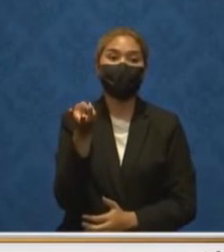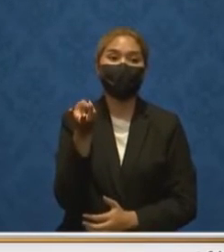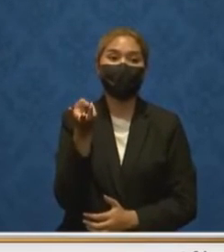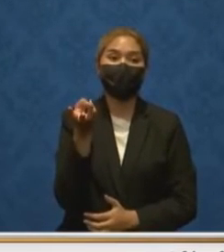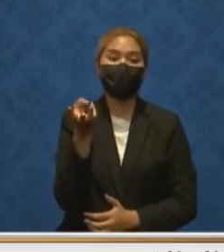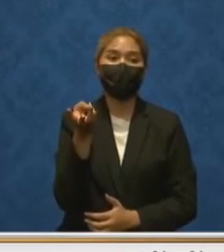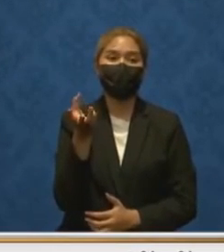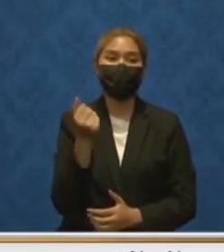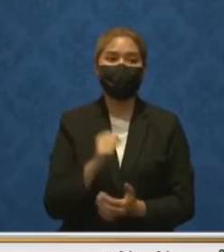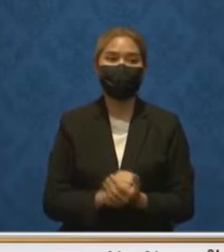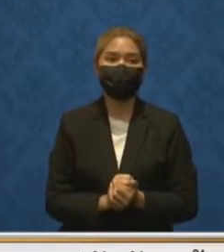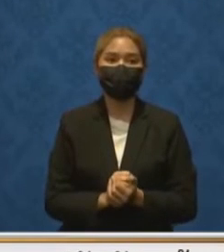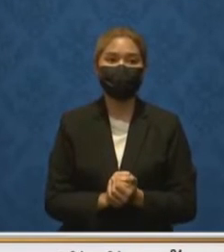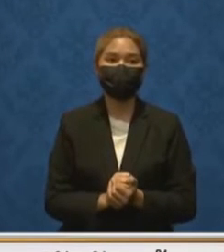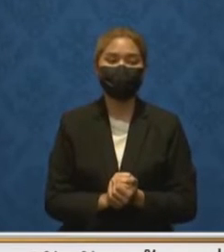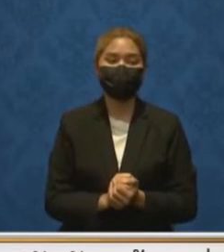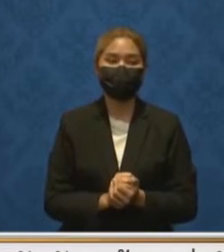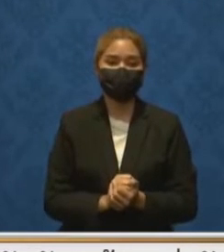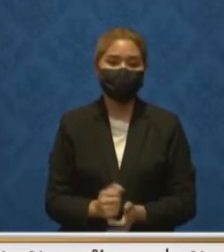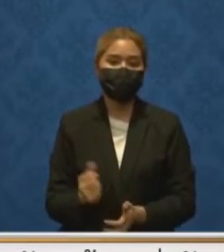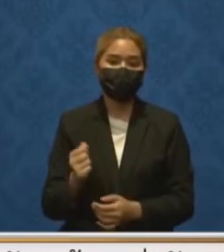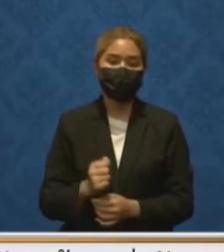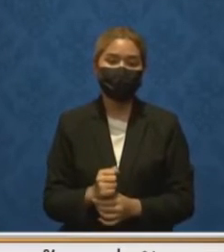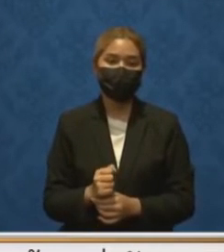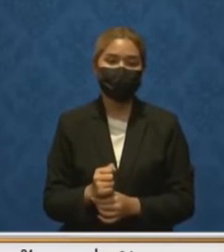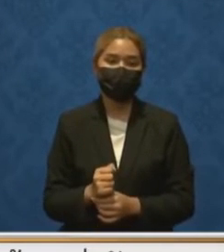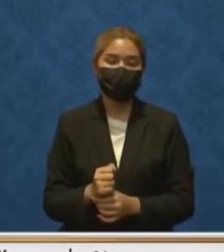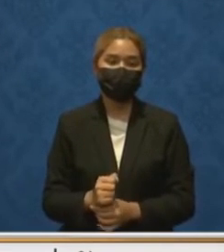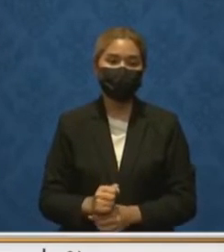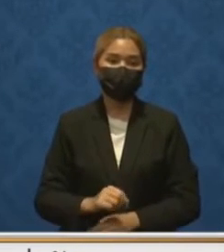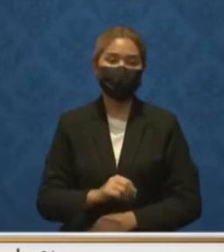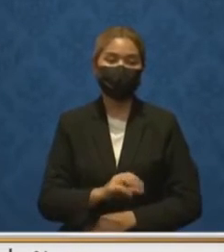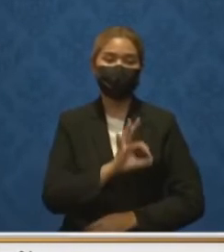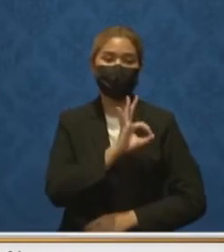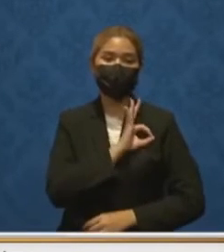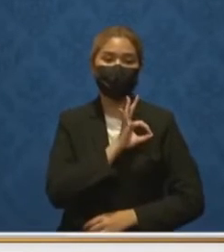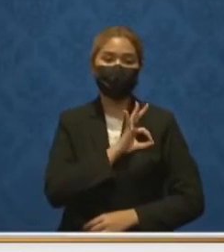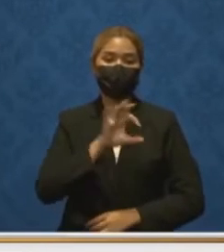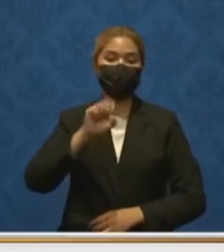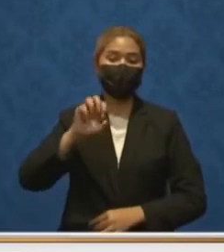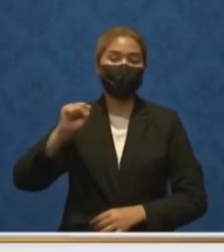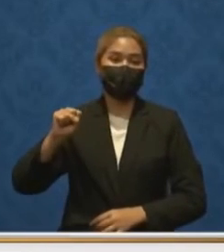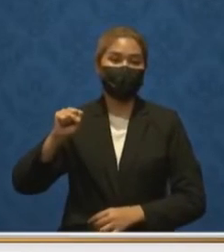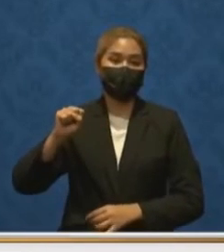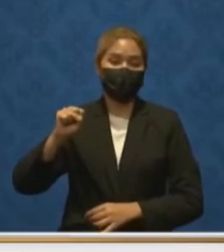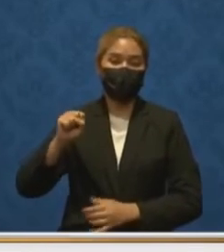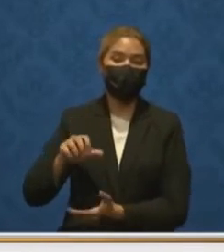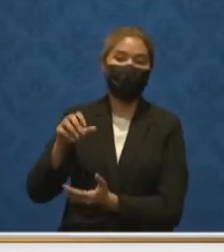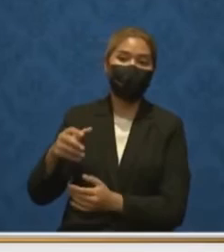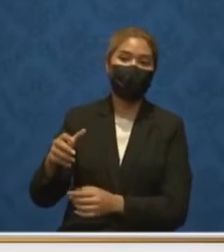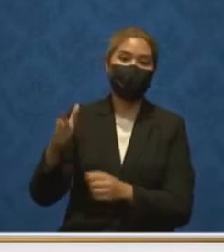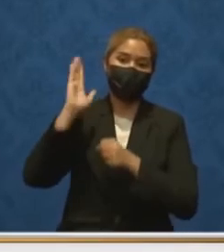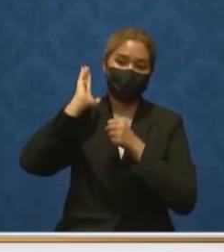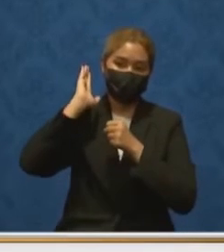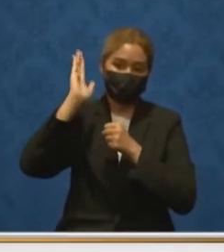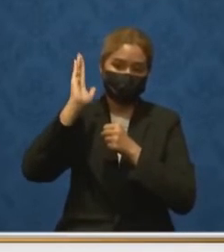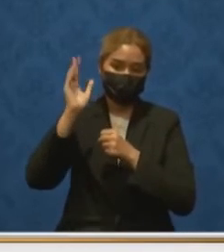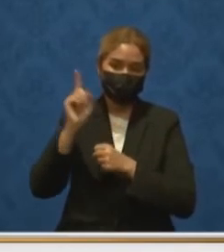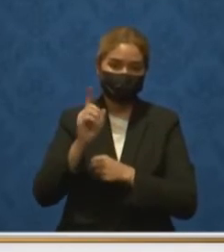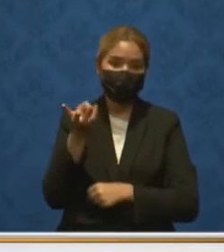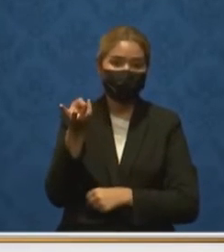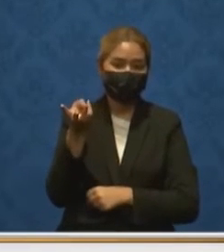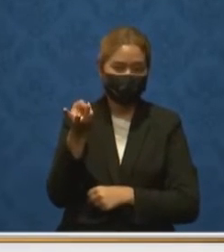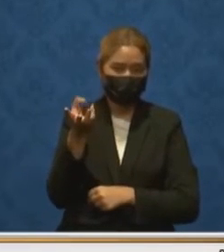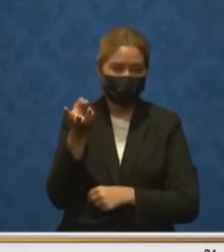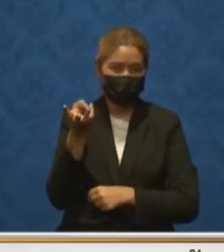ที่เพื่อนสมาธิกท่านหนึ่อภิปลายว่ารัฐบาลจัดงบแบสิ้นหวังเรื่องข้า